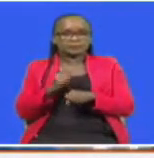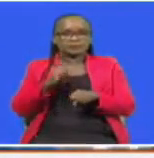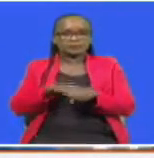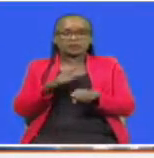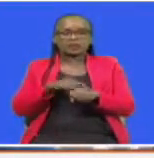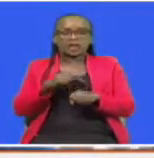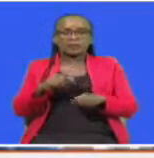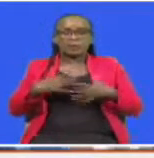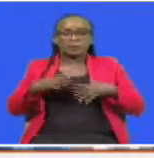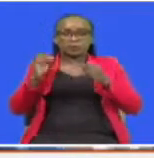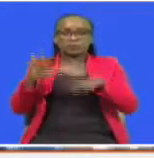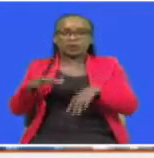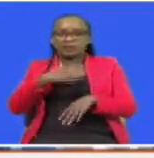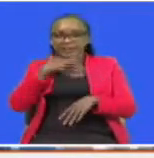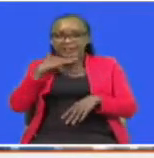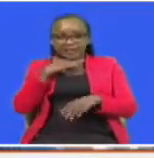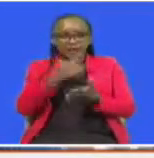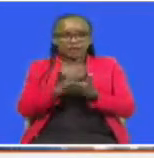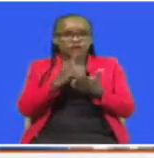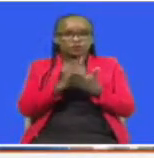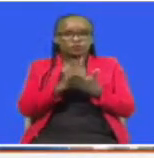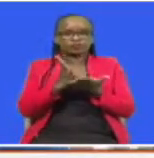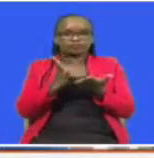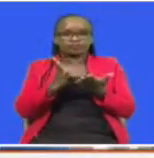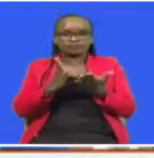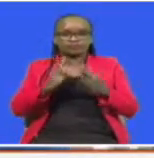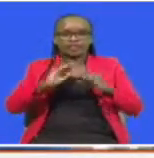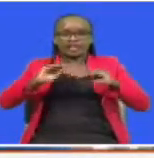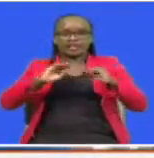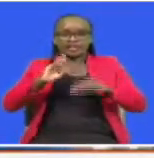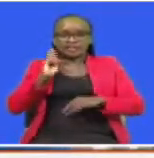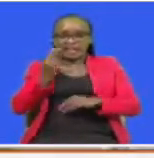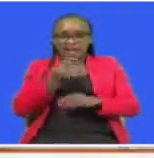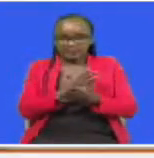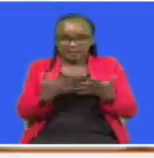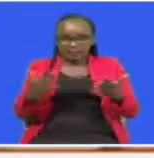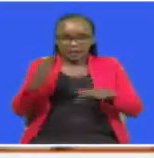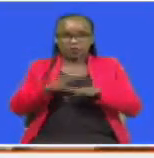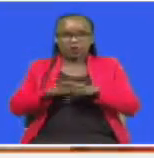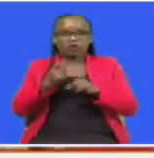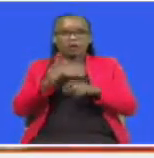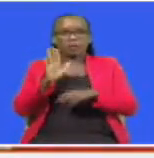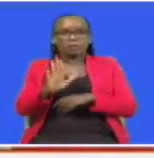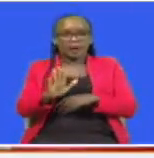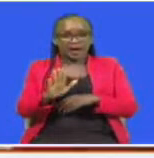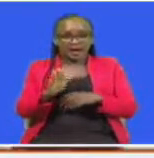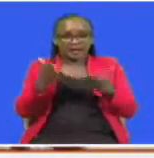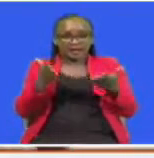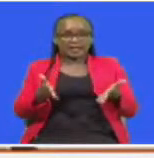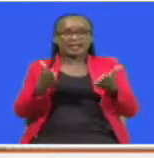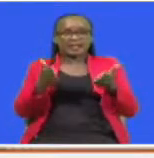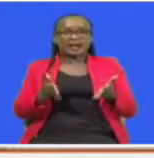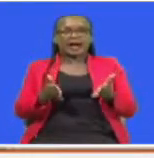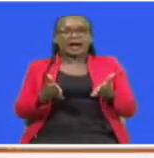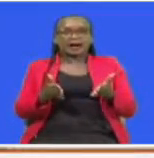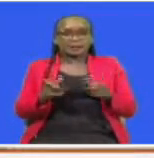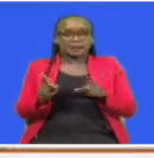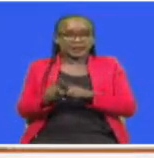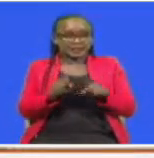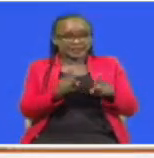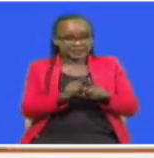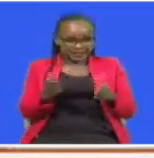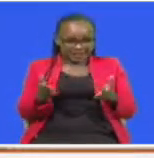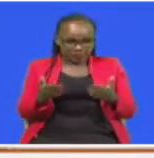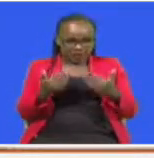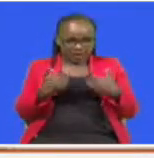usafi. Kwa hivyo anatufunza jambo ambalo tutajifunza kutoka kwake. Na bila shaka hulka ya Dekla ni kielezo